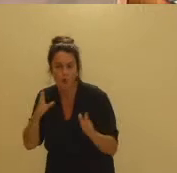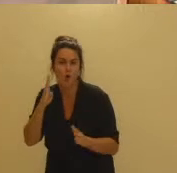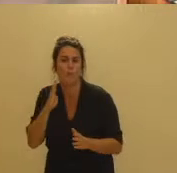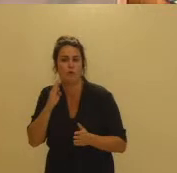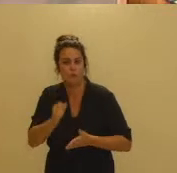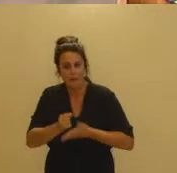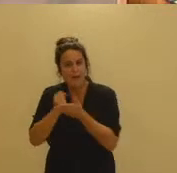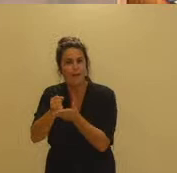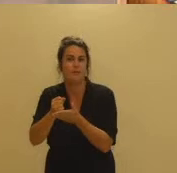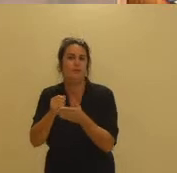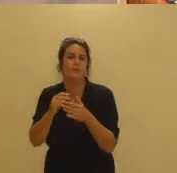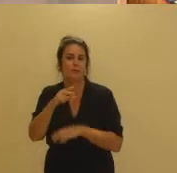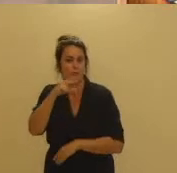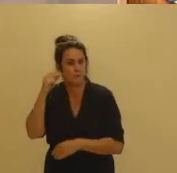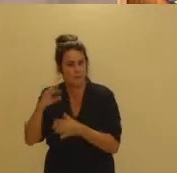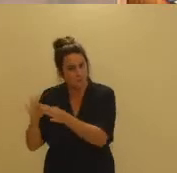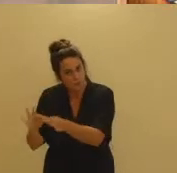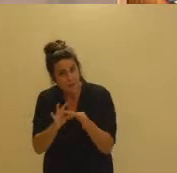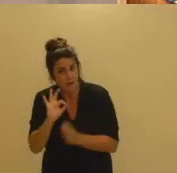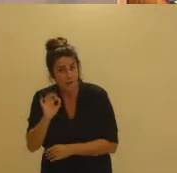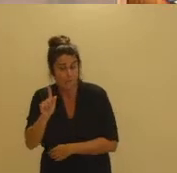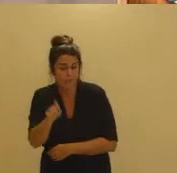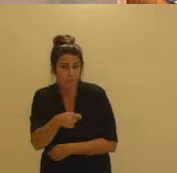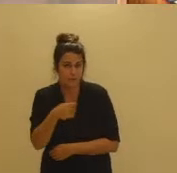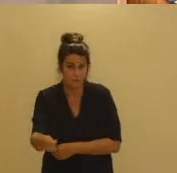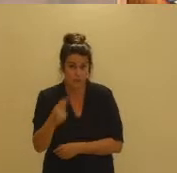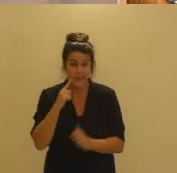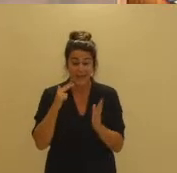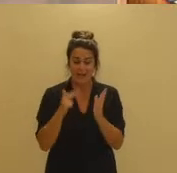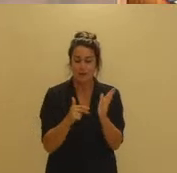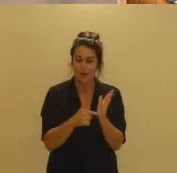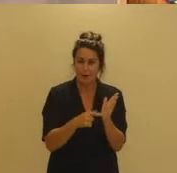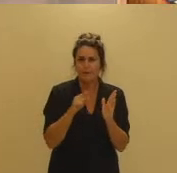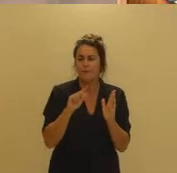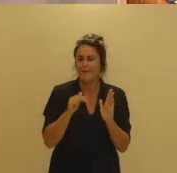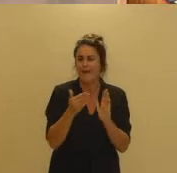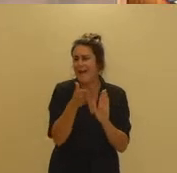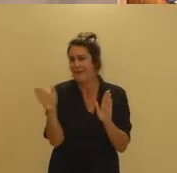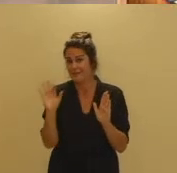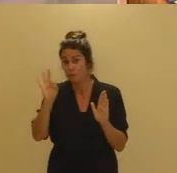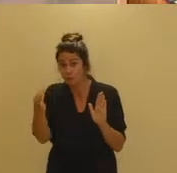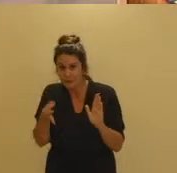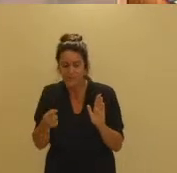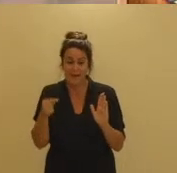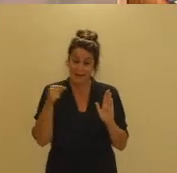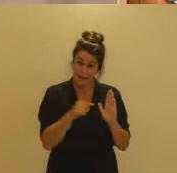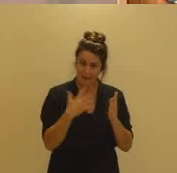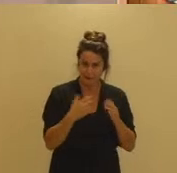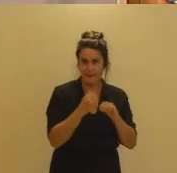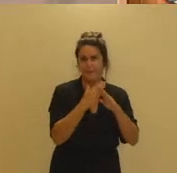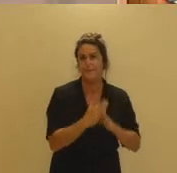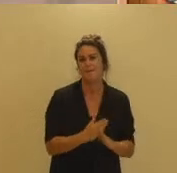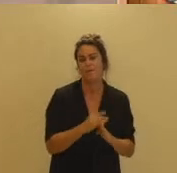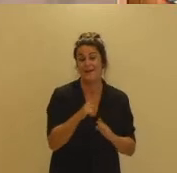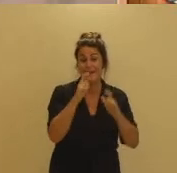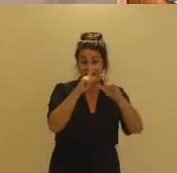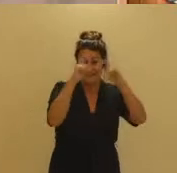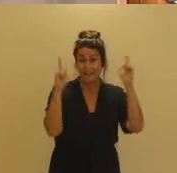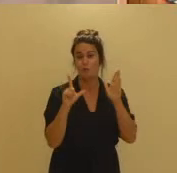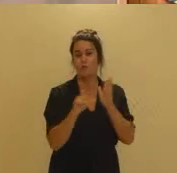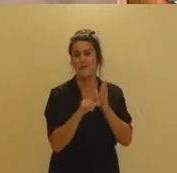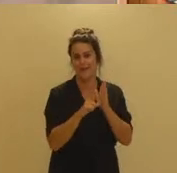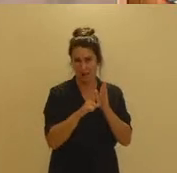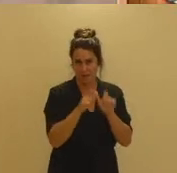participer. Et dans le cadre de cette convention, il est prévu que ces personnes dont le statut légal est plus